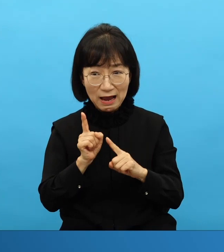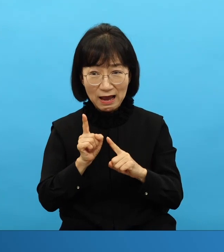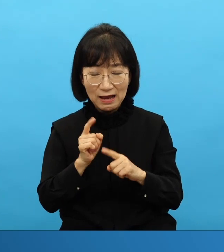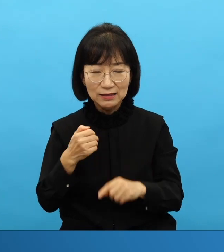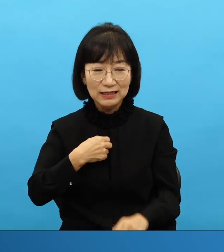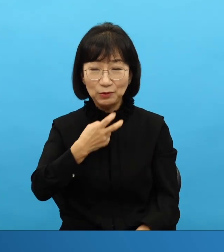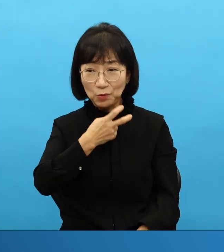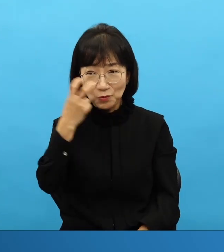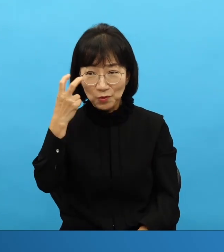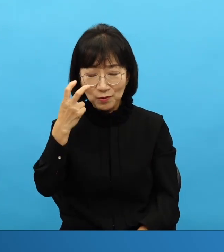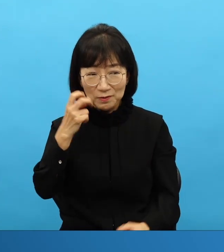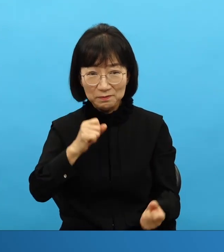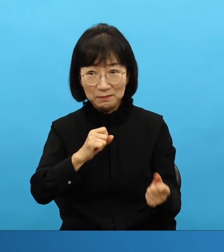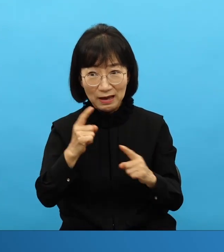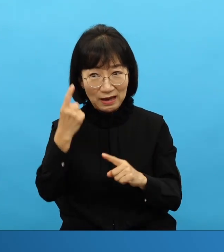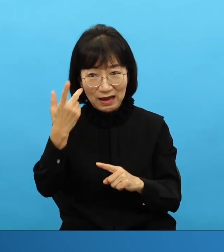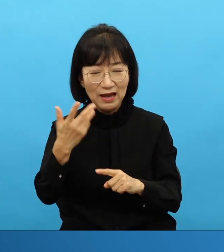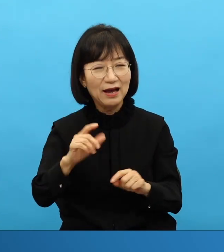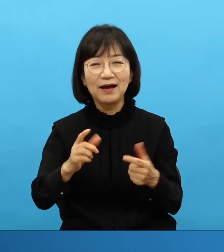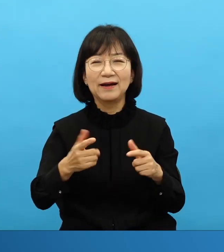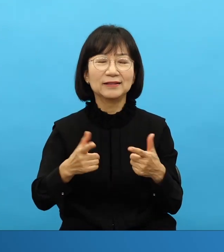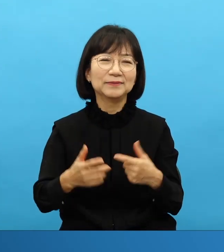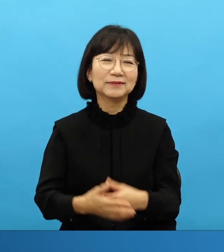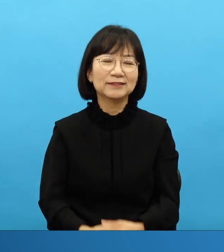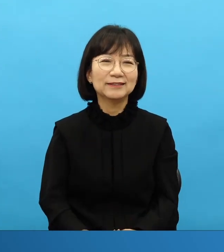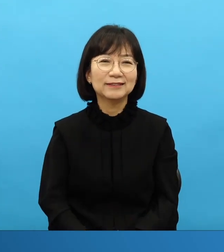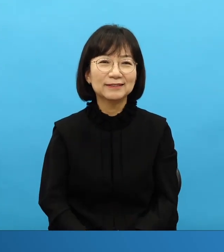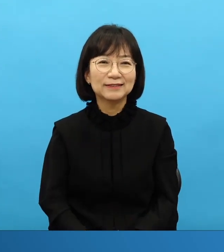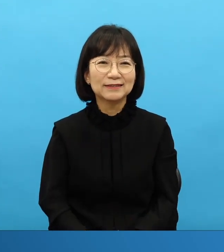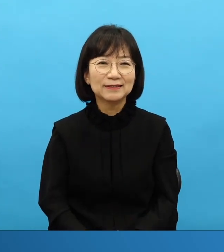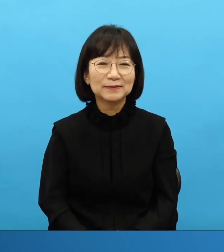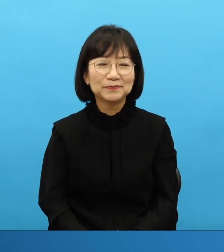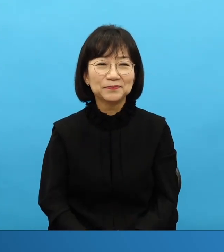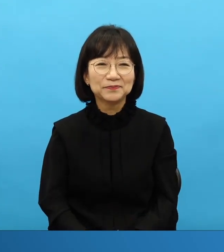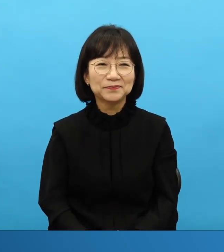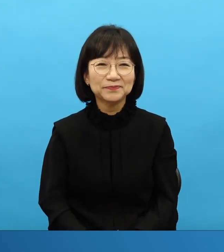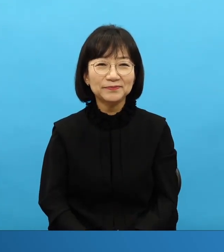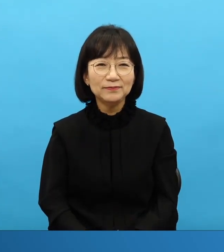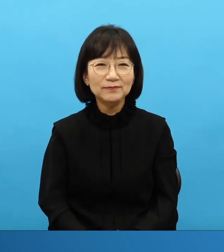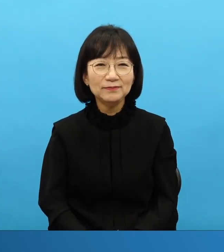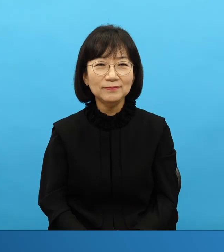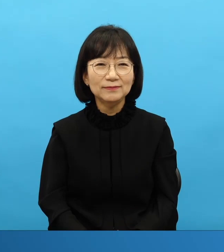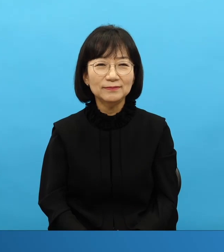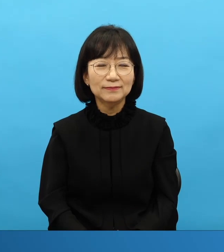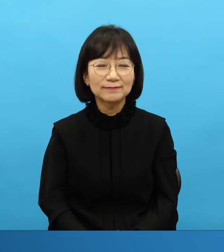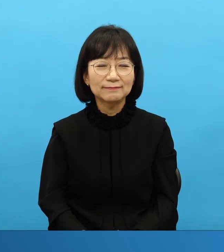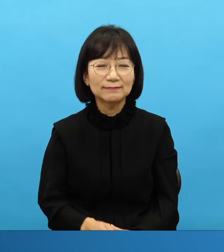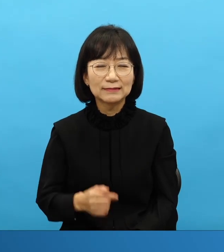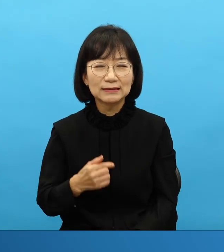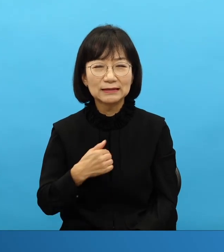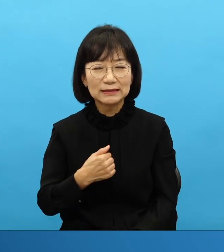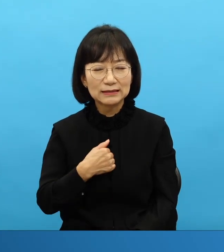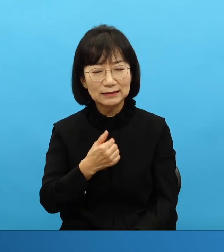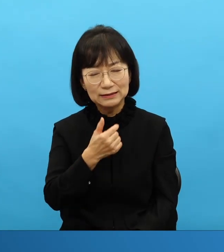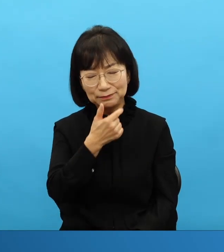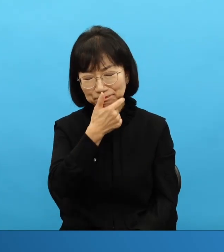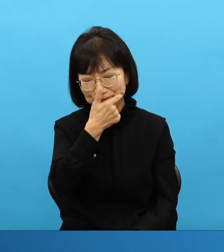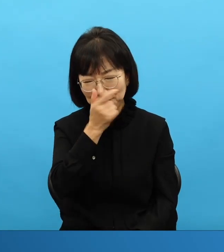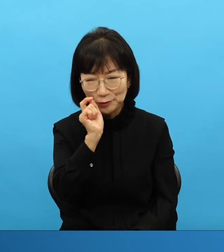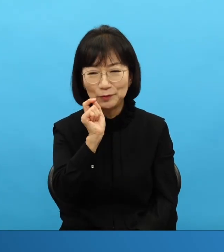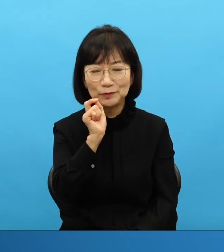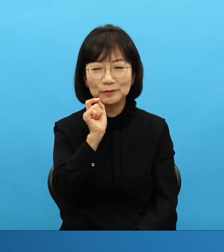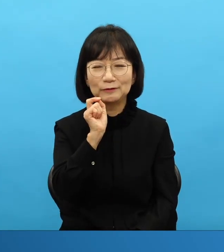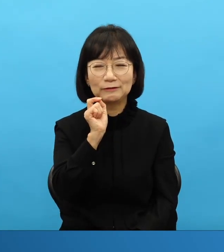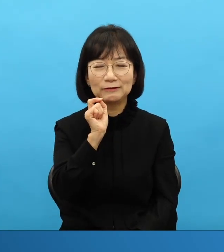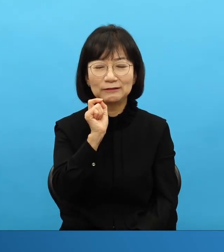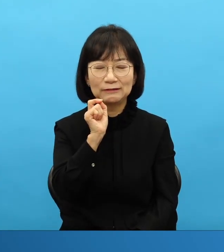뛰어나서 我特别优秀吗？绝对不是。 저는요 뛰어난 것도 없고 모자란 게 더 많고요. 부족한 게 더 많고 我没有什么